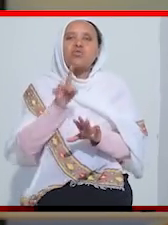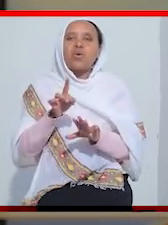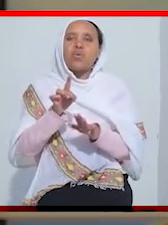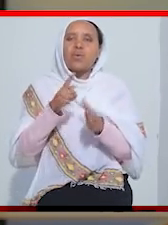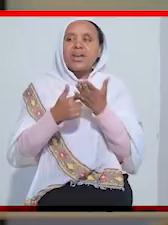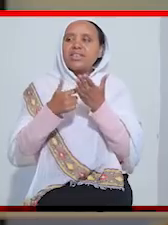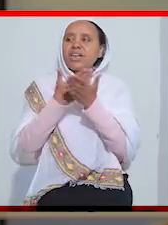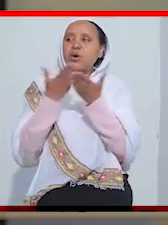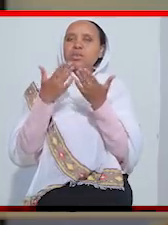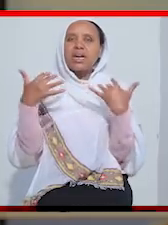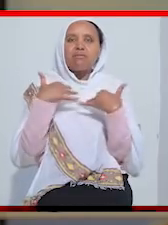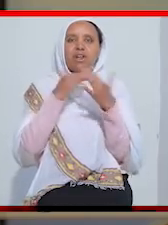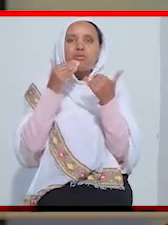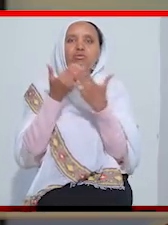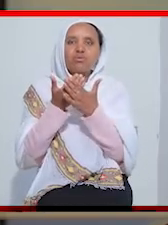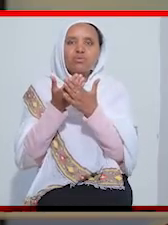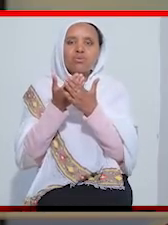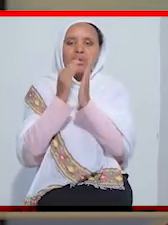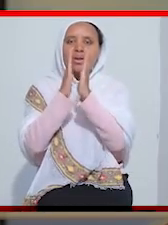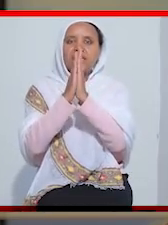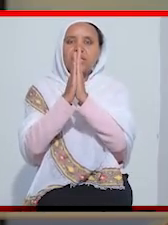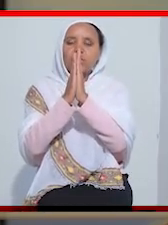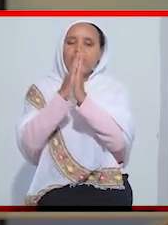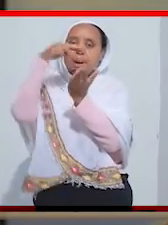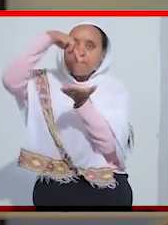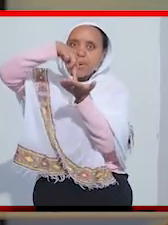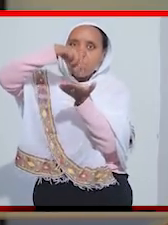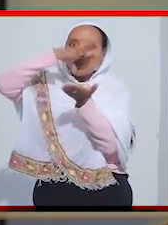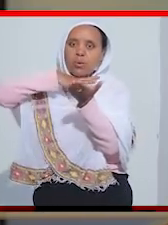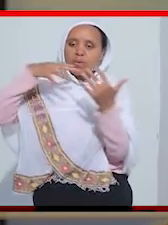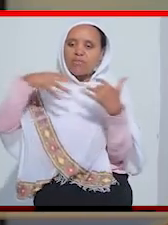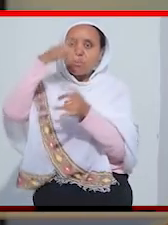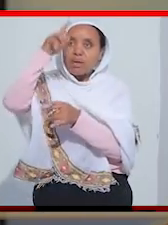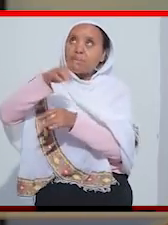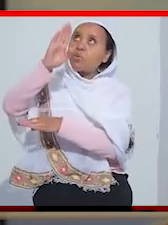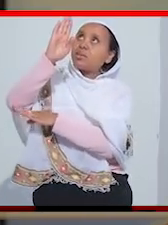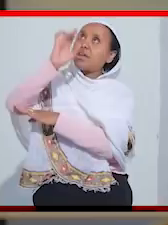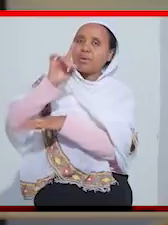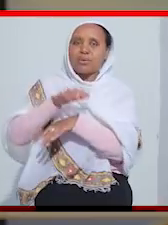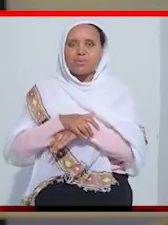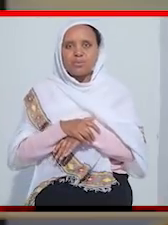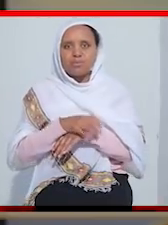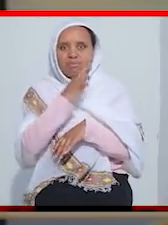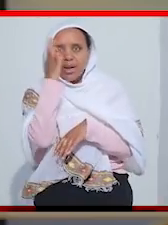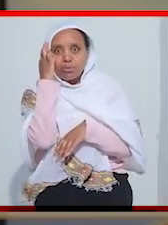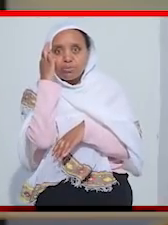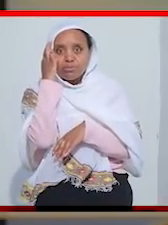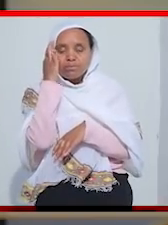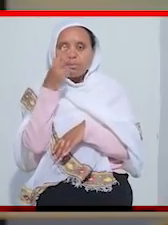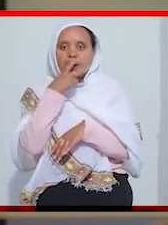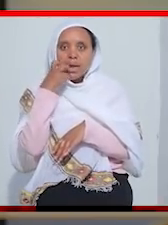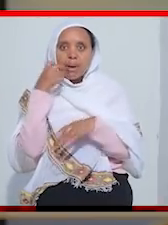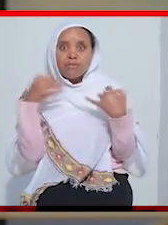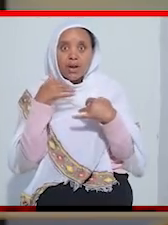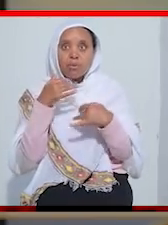ነው። እኒህን ነገሮች እንደሚፈራ ሁሉ ለጸሎት የሚቆም ሰውም ሊፈራ የሚገባው እግዚአብሔርን ነው።